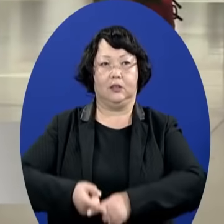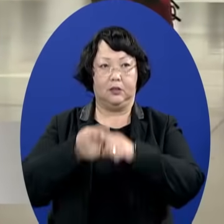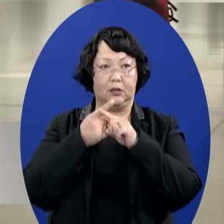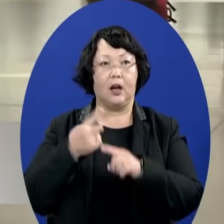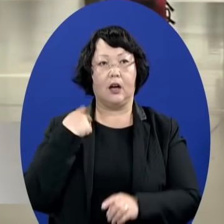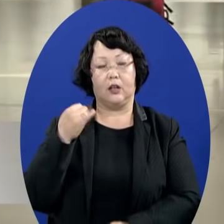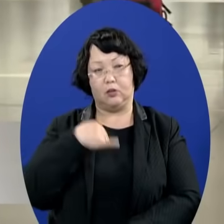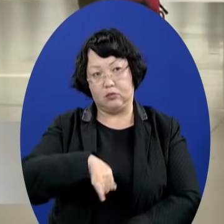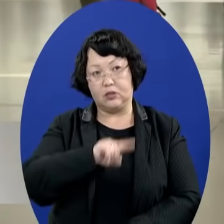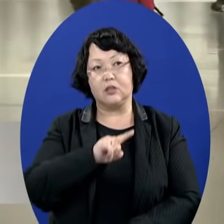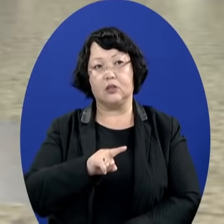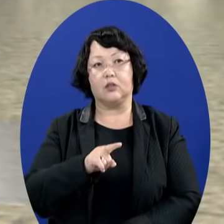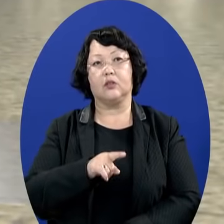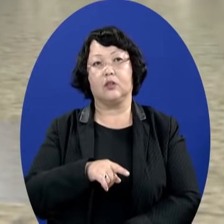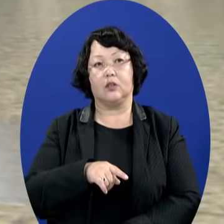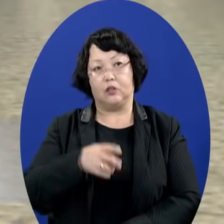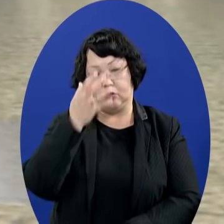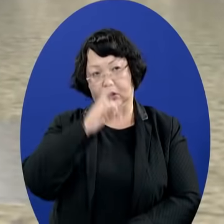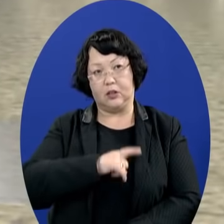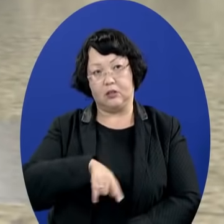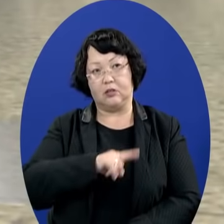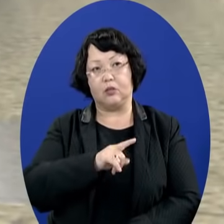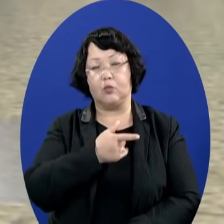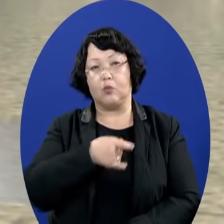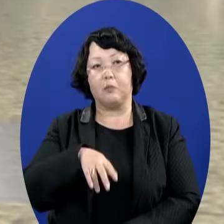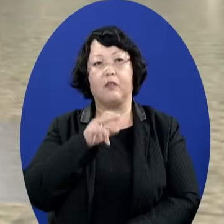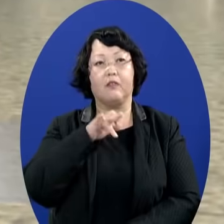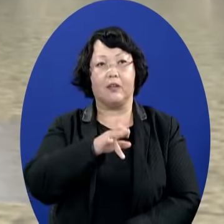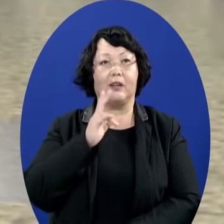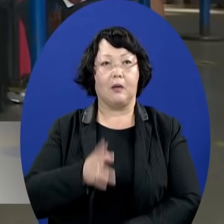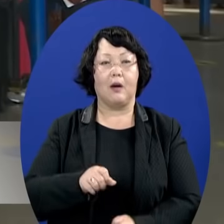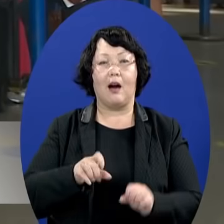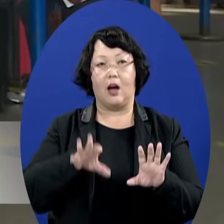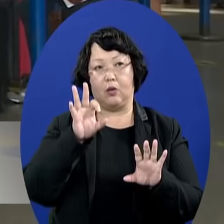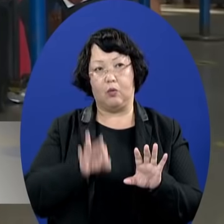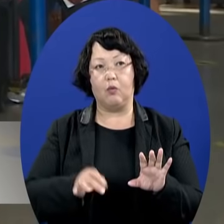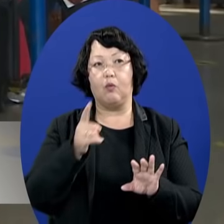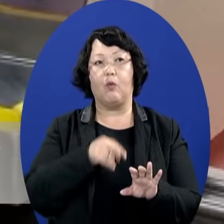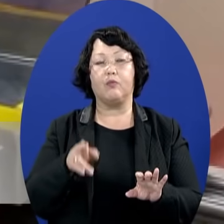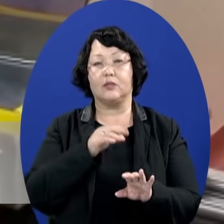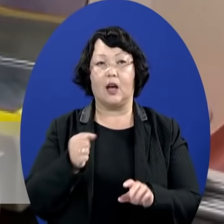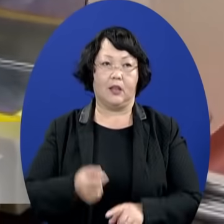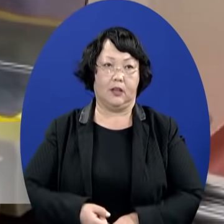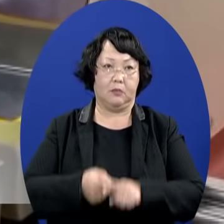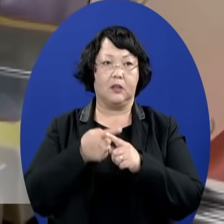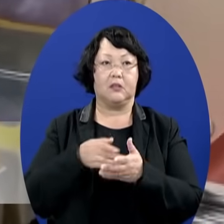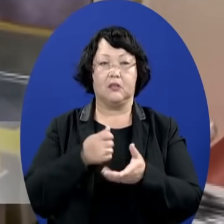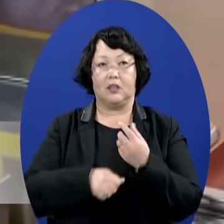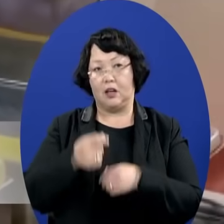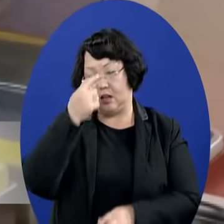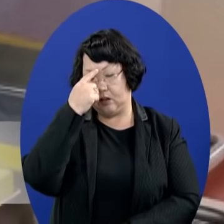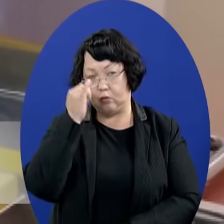эзэмшлийн International Airlines Group холдингийн хувьцаа гэхэд даруй 10% өссөн дүнтэй. За энэ хооронд энтхэг